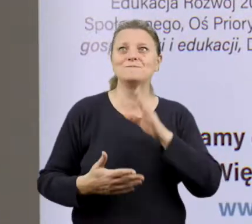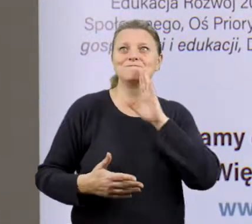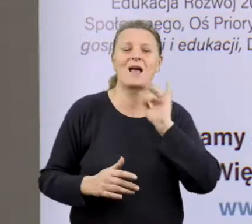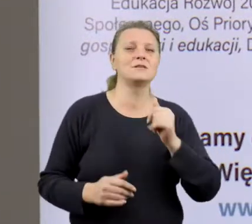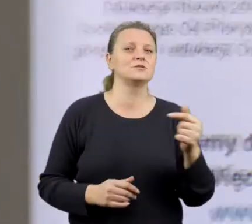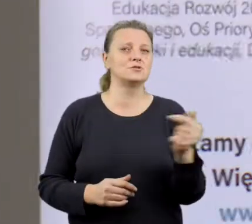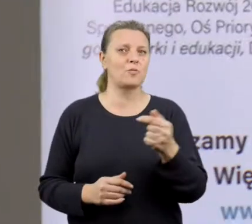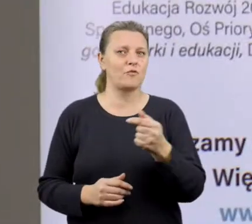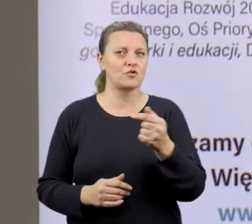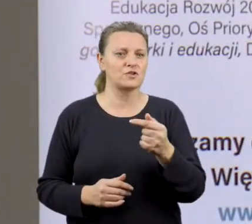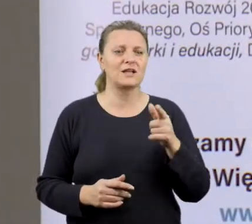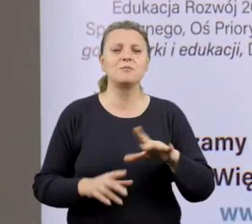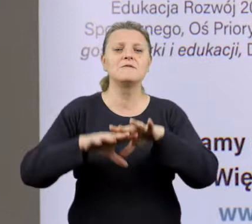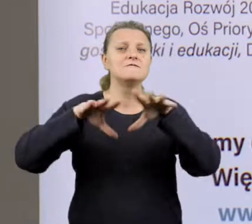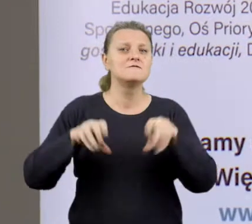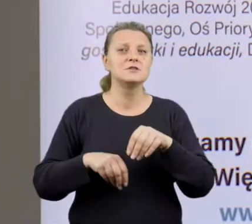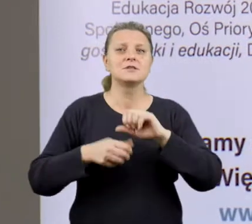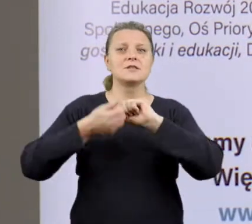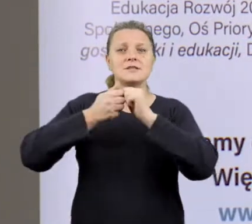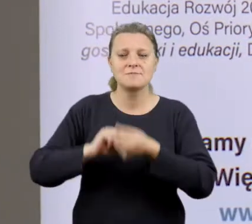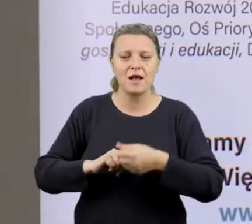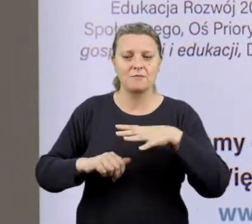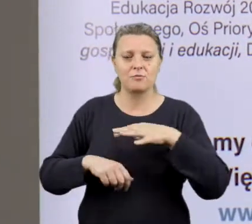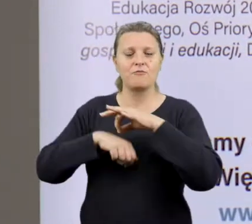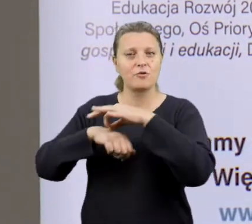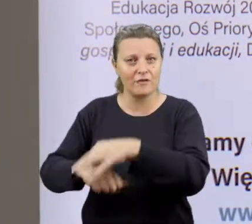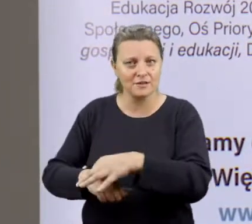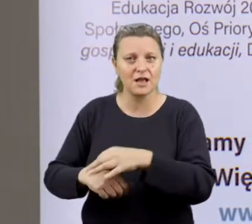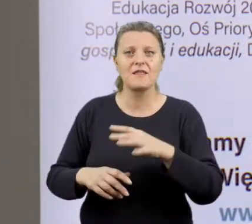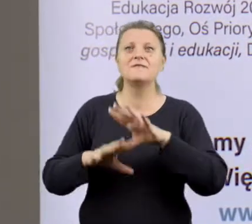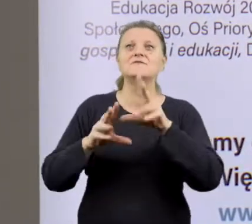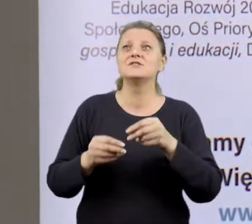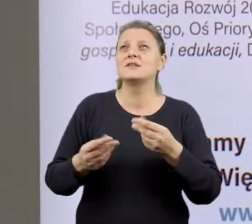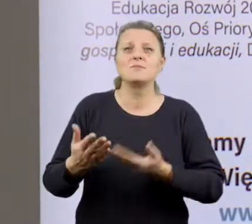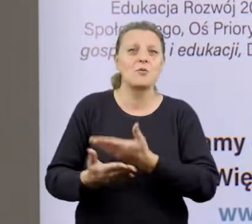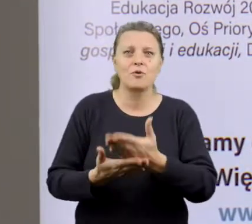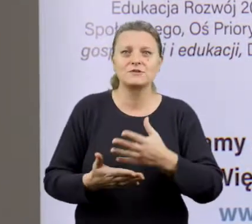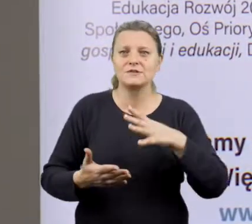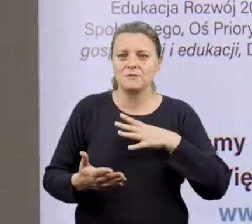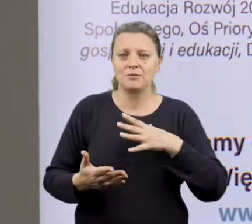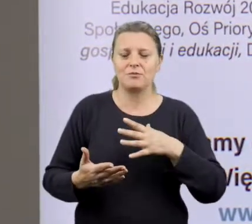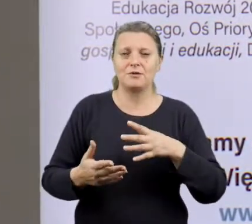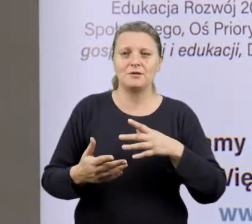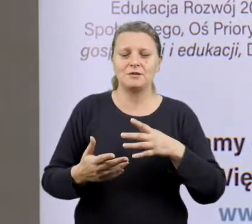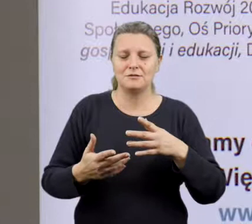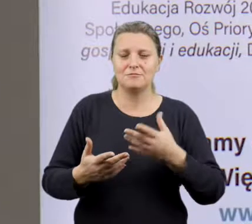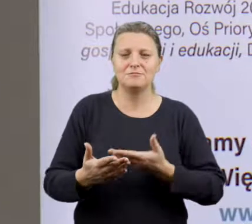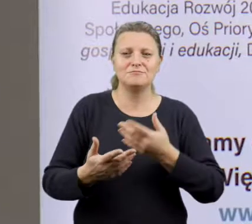takim zobowiązaniem dla nas, żeby wszystkie zmiany, które wprowadzamy, wszystkie rozwiązania, które przyjmujemy, były